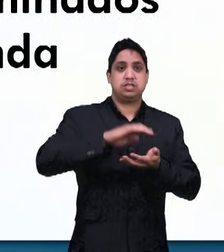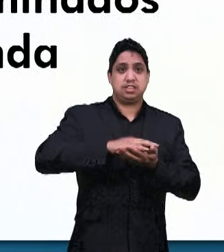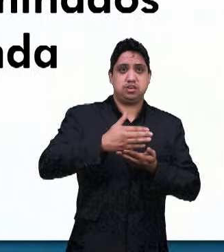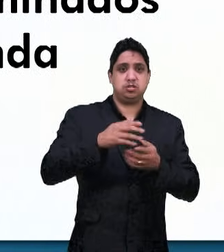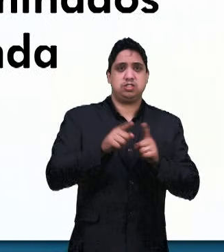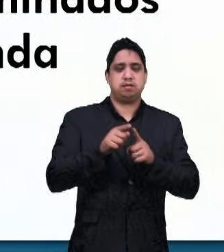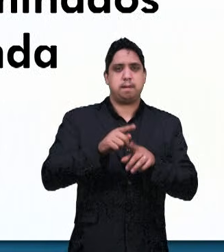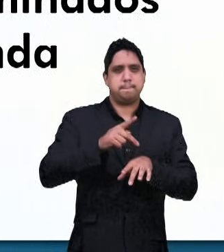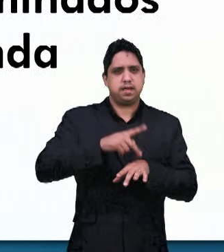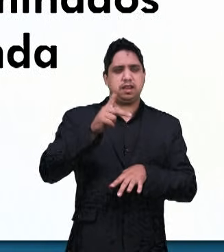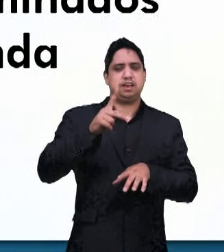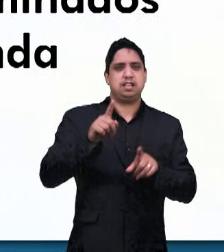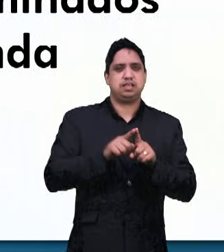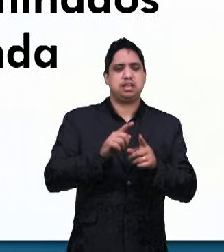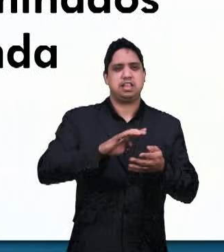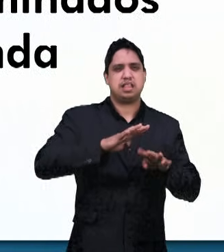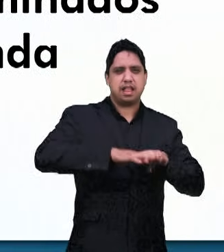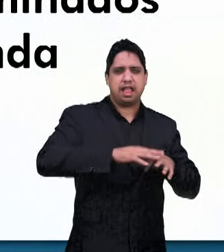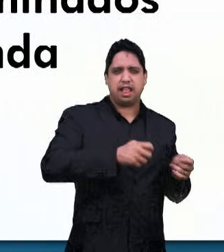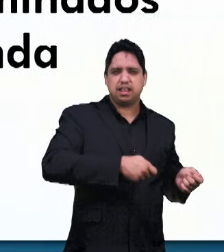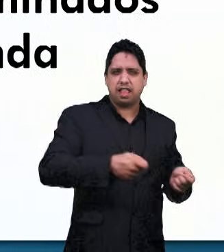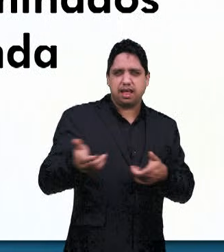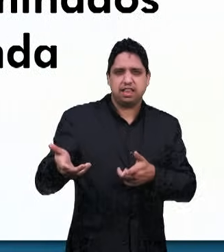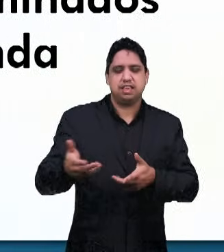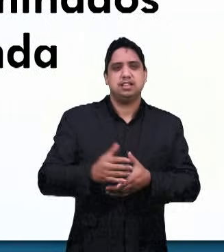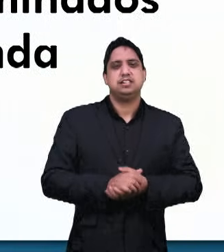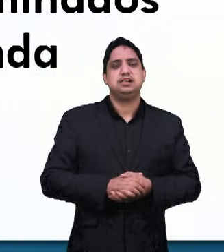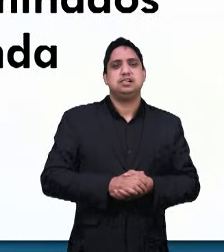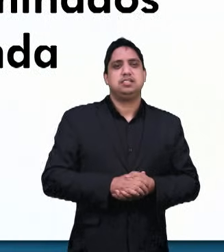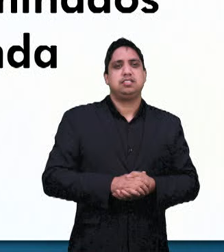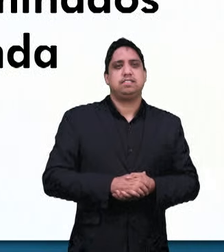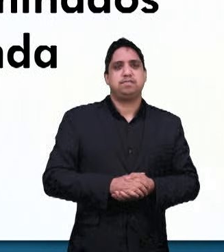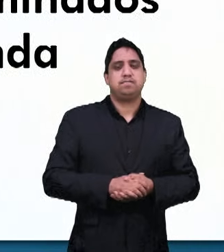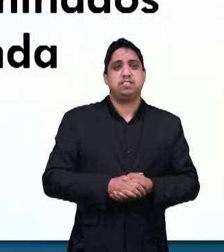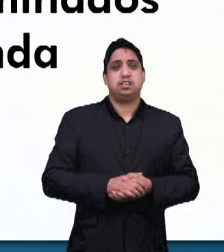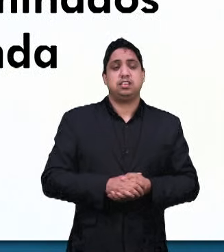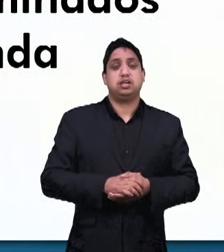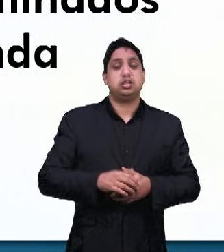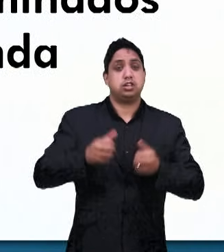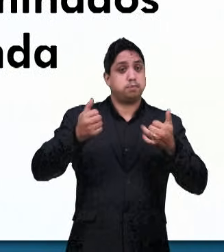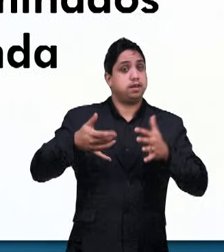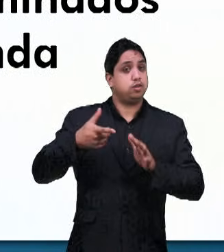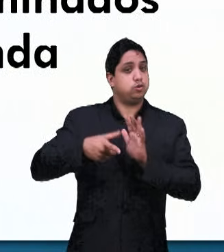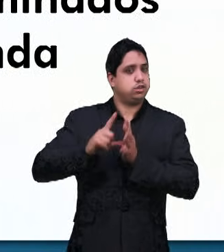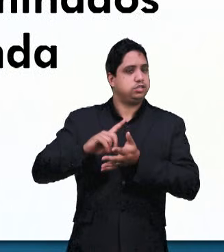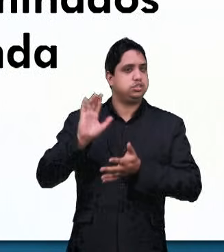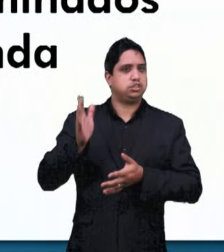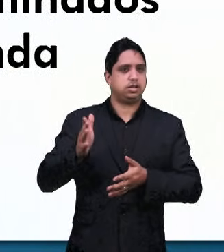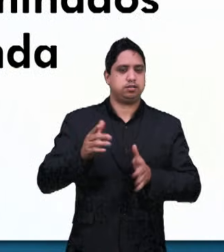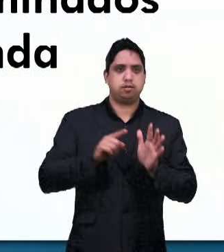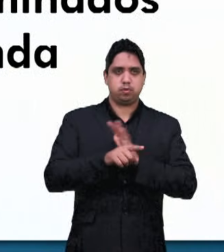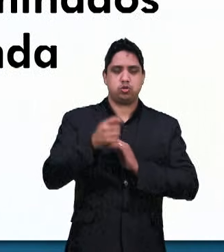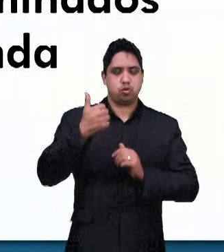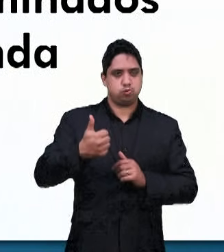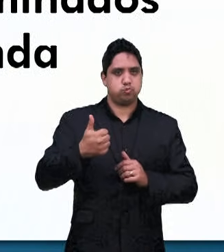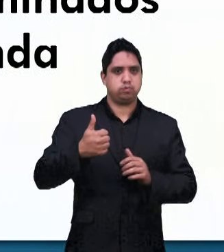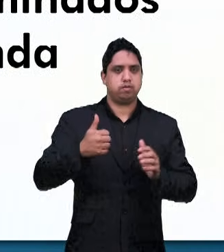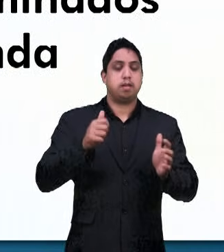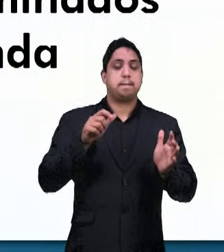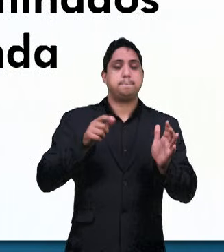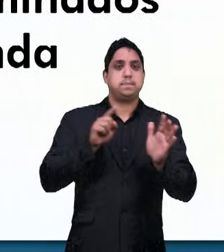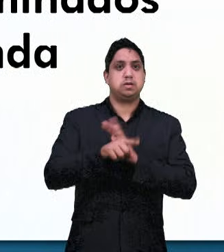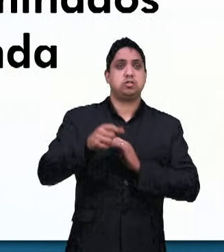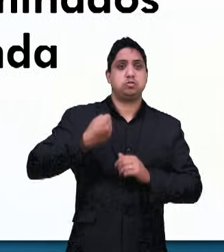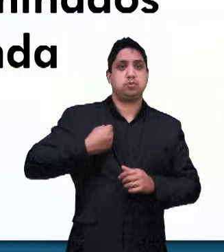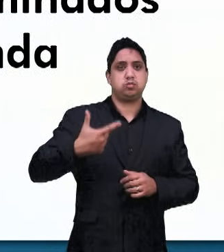proférer les autres paraboles, celle du trésor et de la perle et du filet. Donc, la première question. Question